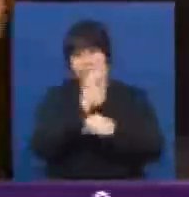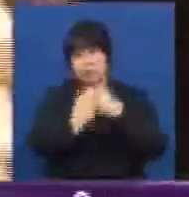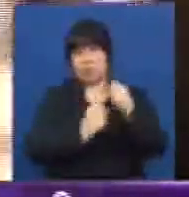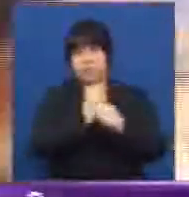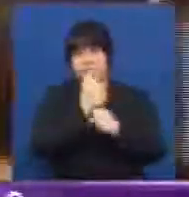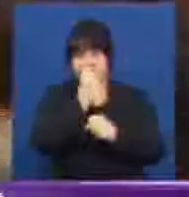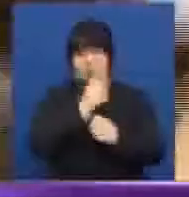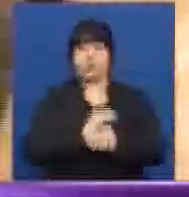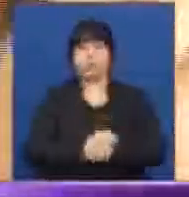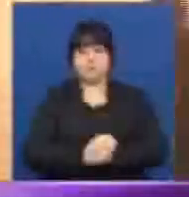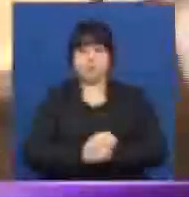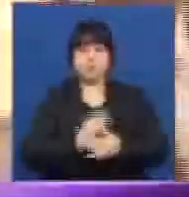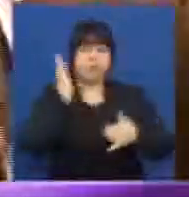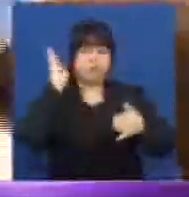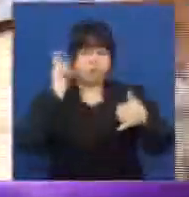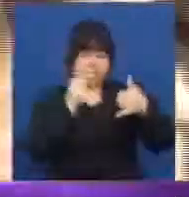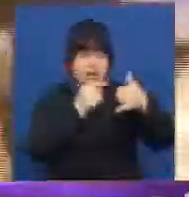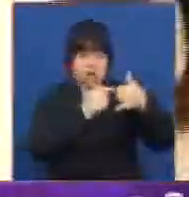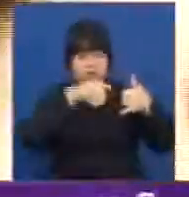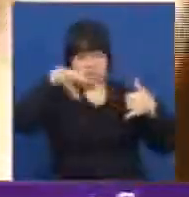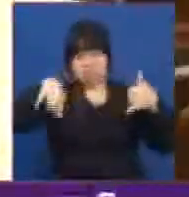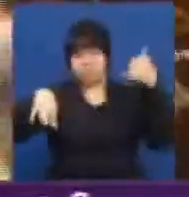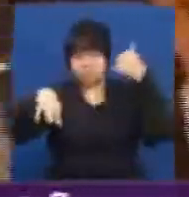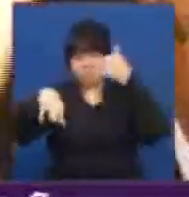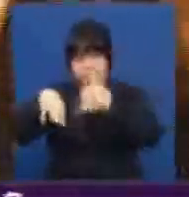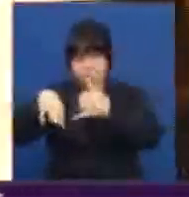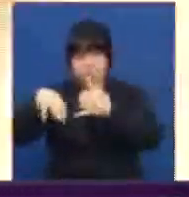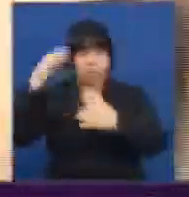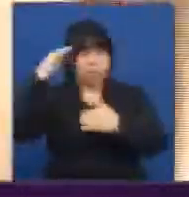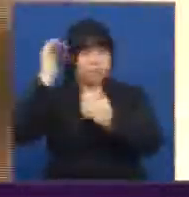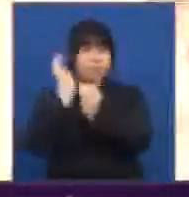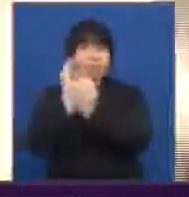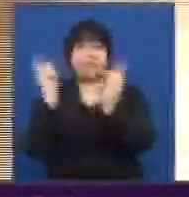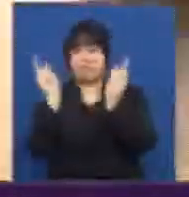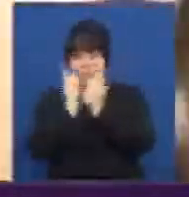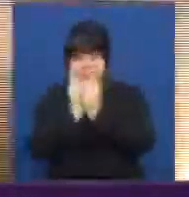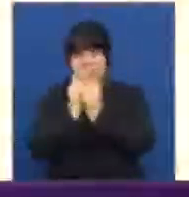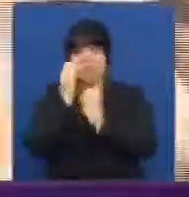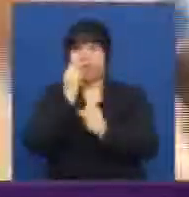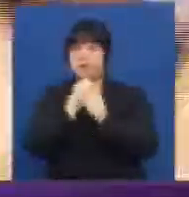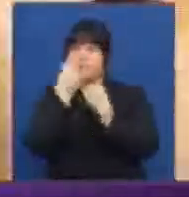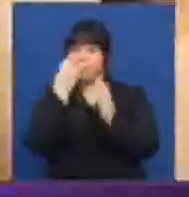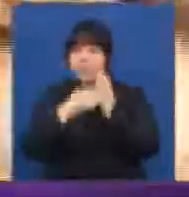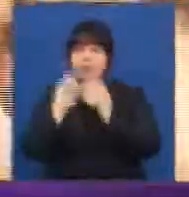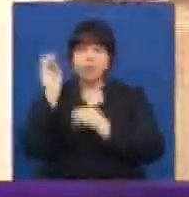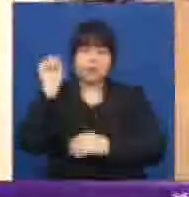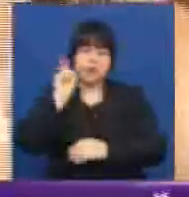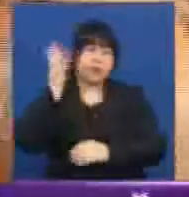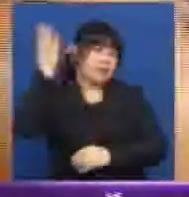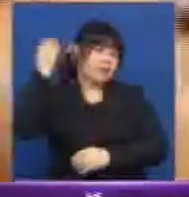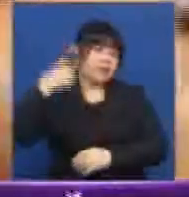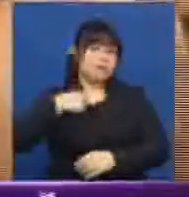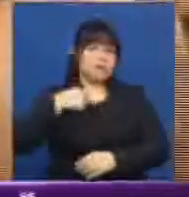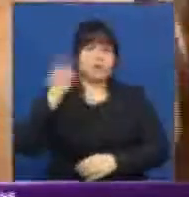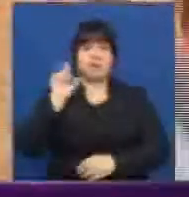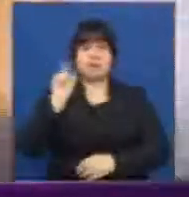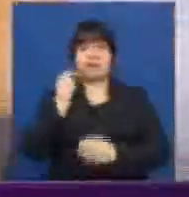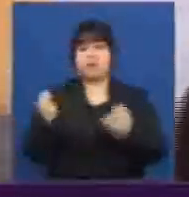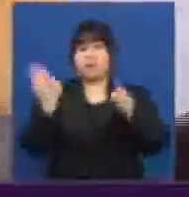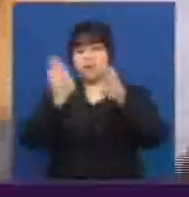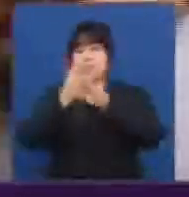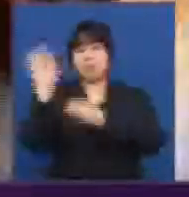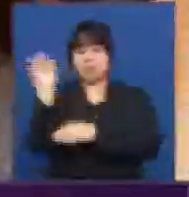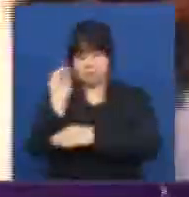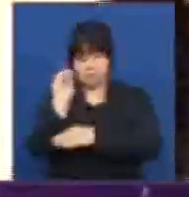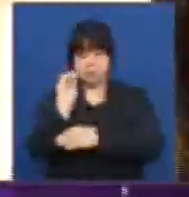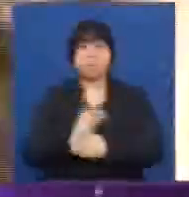นายวีระจะเดินทางไปกองปราบปรามทันทีเพื่อรายงานตัวในคดีพันธมิตรบุกปิดสนามบินสุวรรณภูมินะครับอ